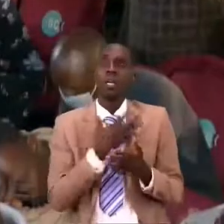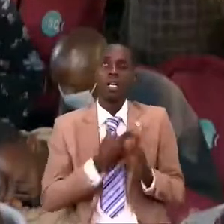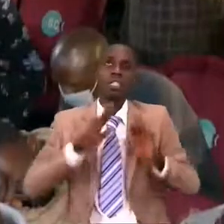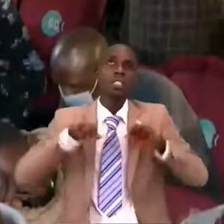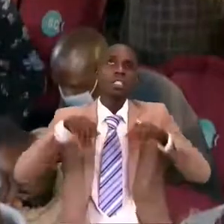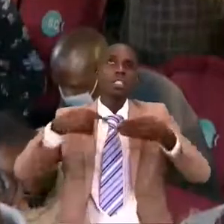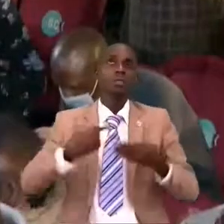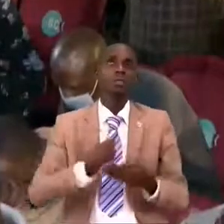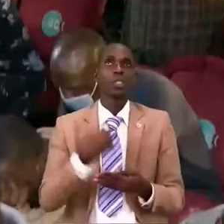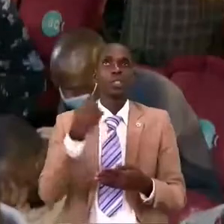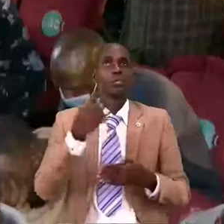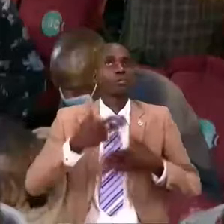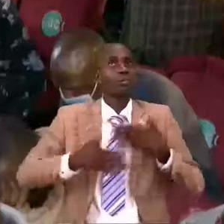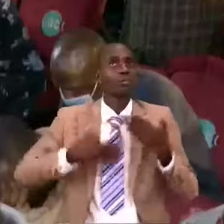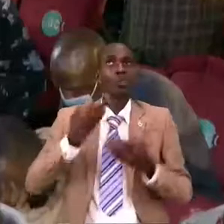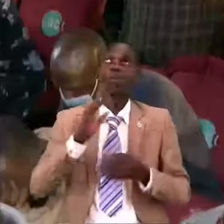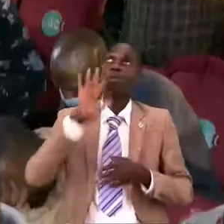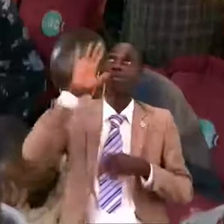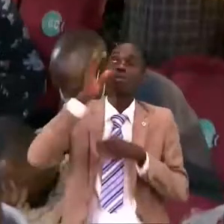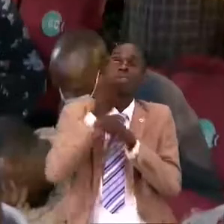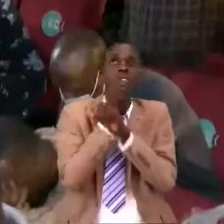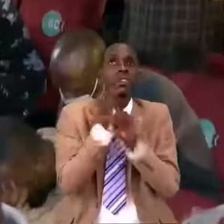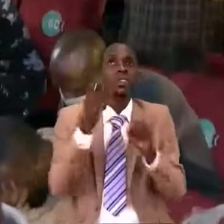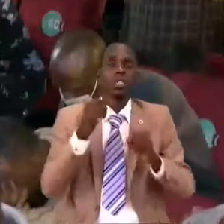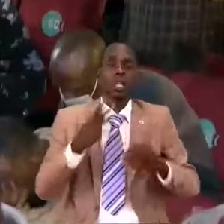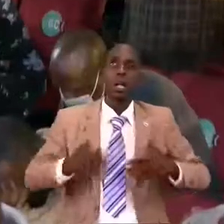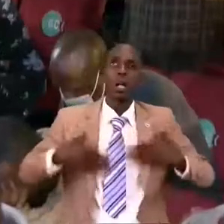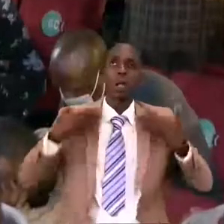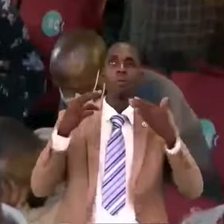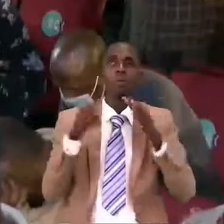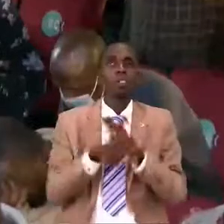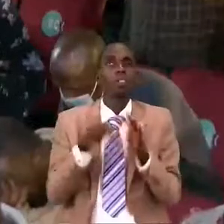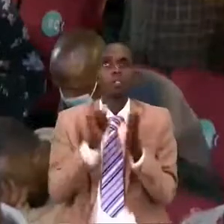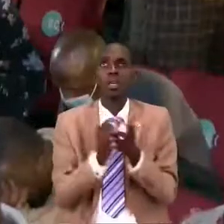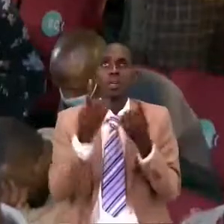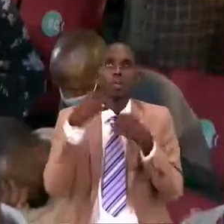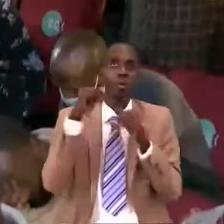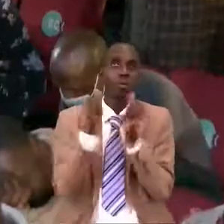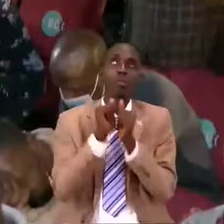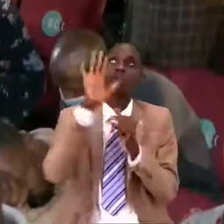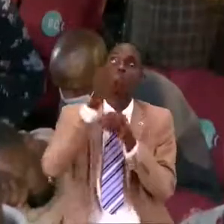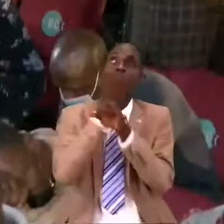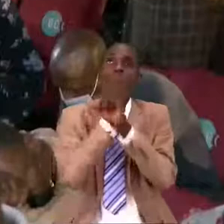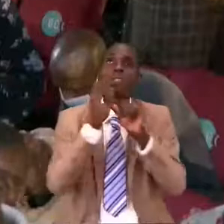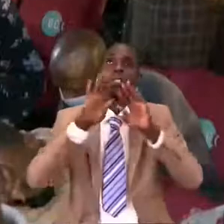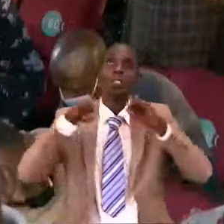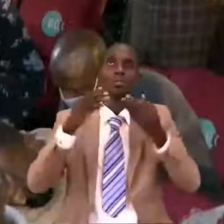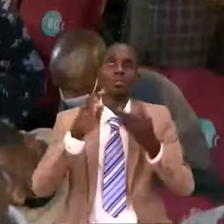vient avec ton salut. Accorde-moi cela. Je vais prier avec vous